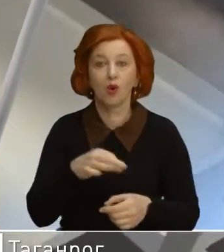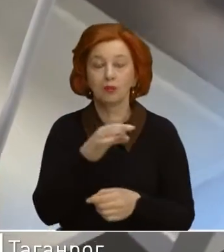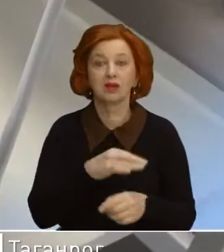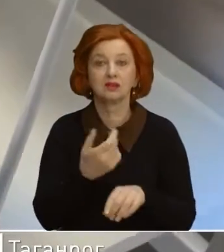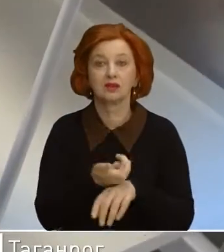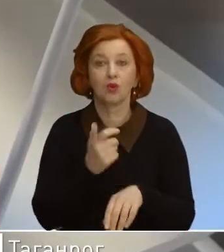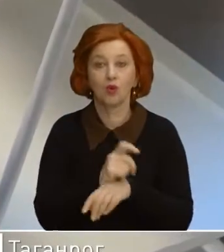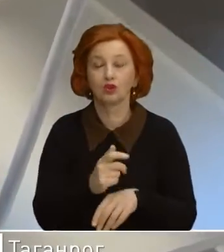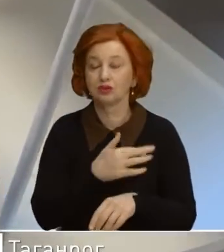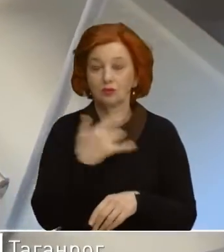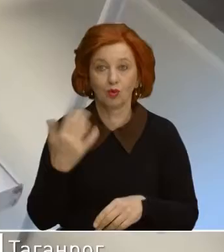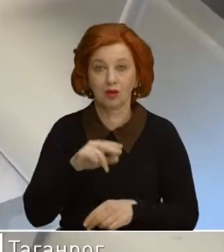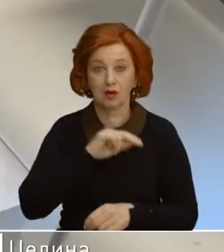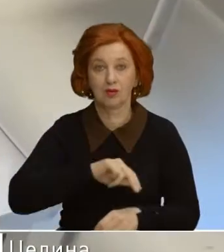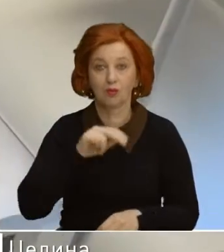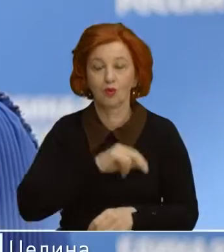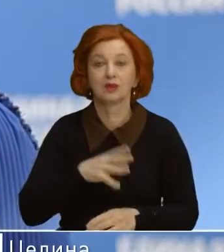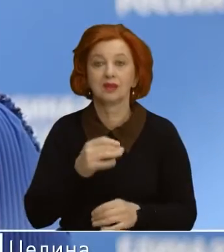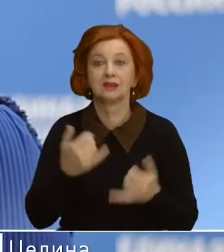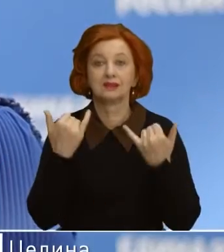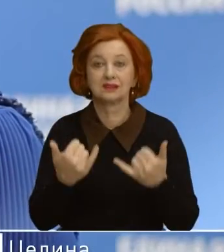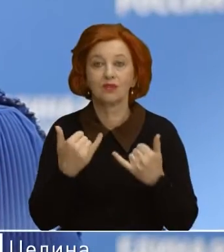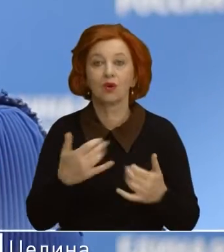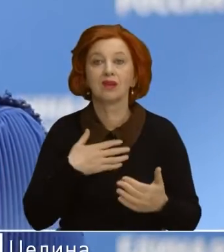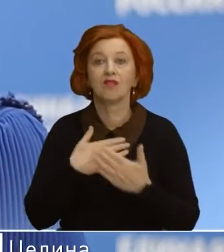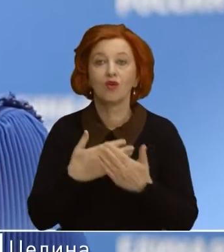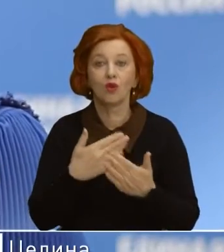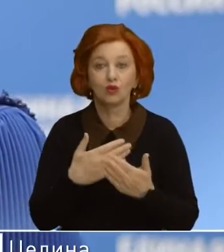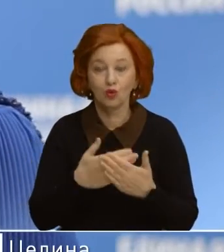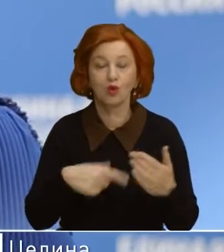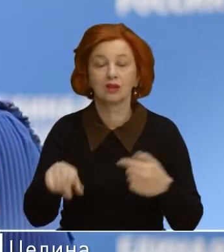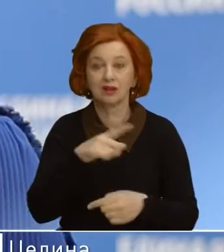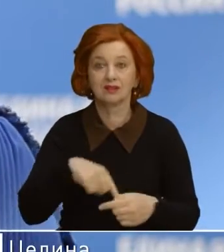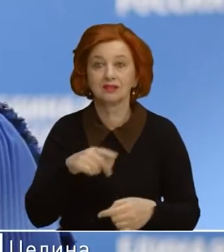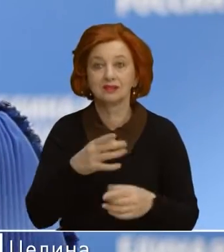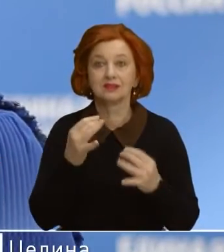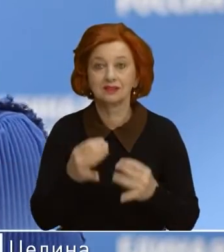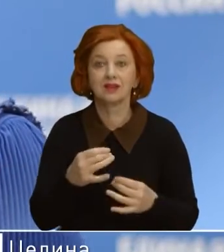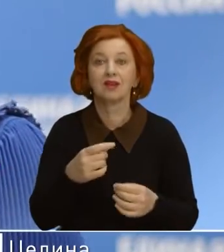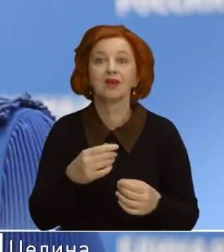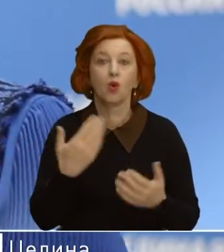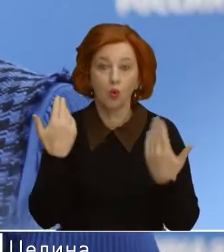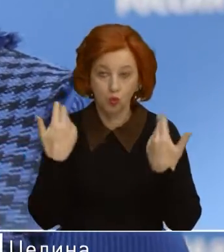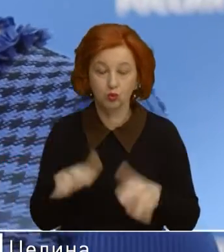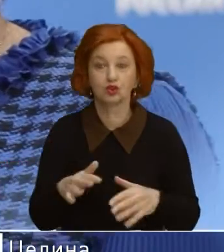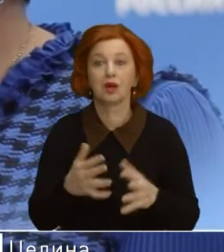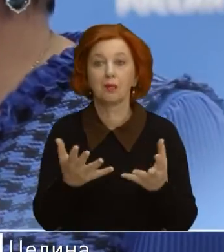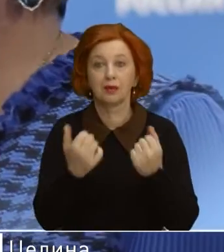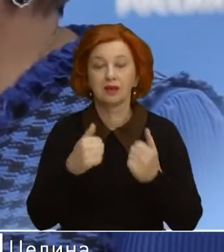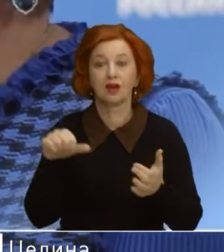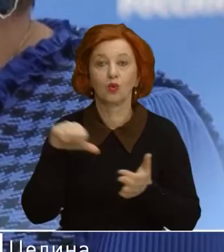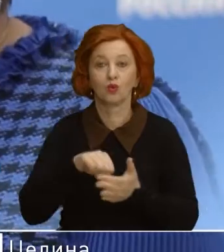дефицит донорской крови и сегодня волонтеры от единой россии более 50 человек уже приняли